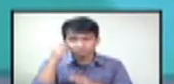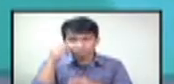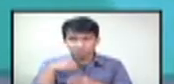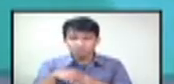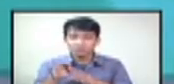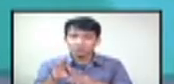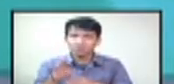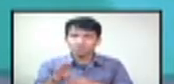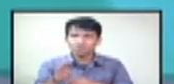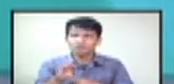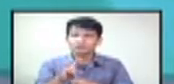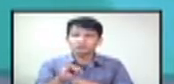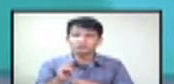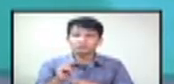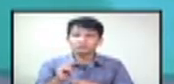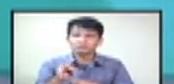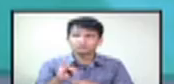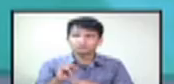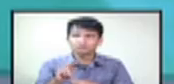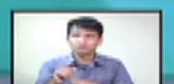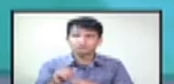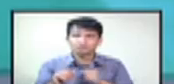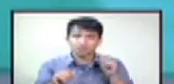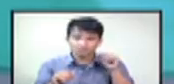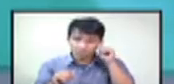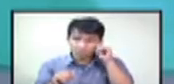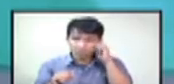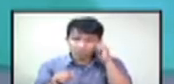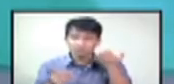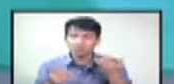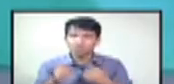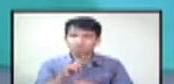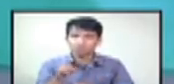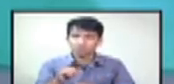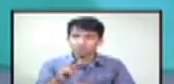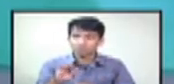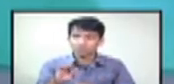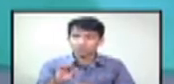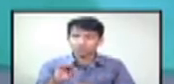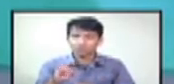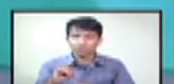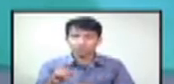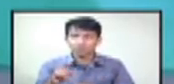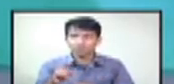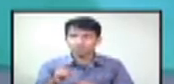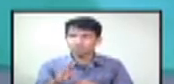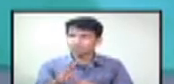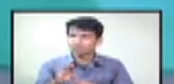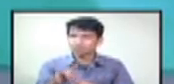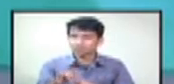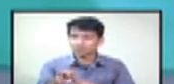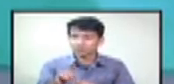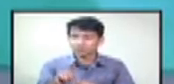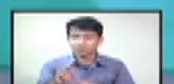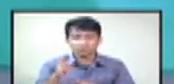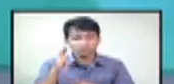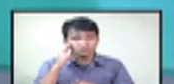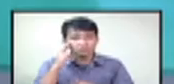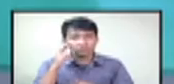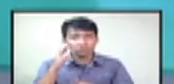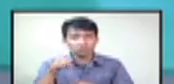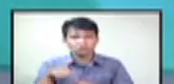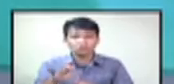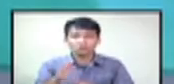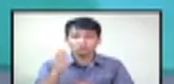mga OFW sa Riyadh na sina Ardit Sarita, Zonares Fiel at si Blezel Roque. Reklamo nila